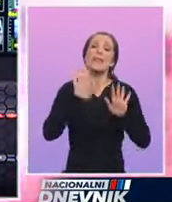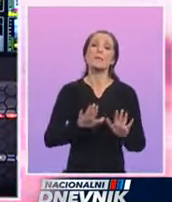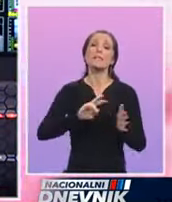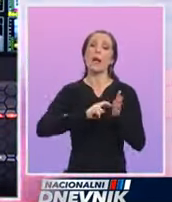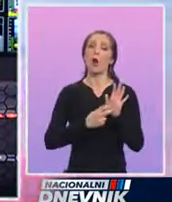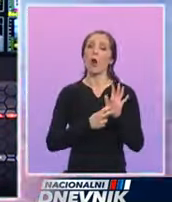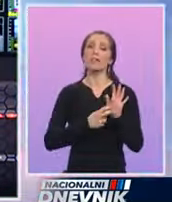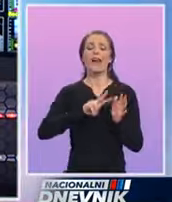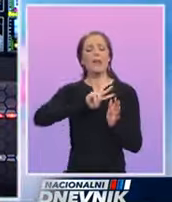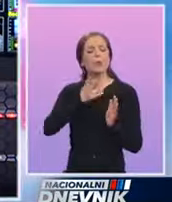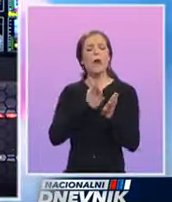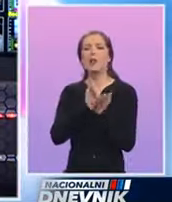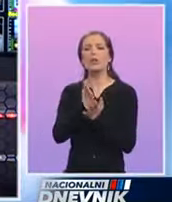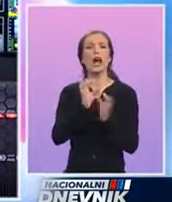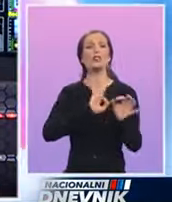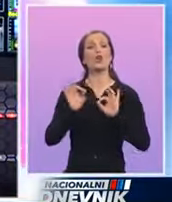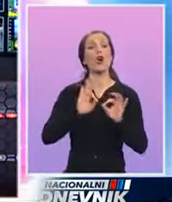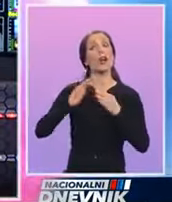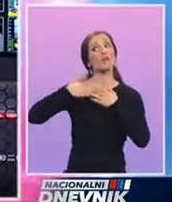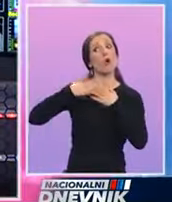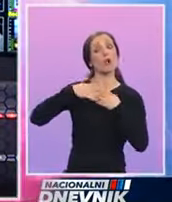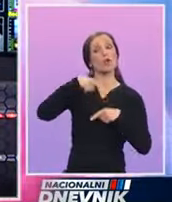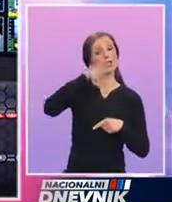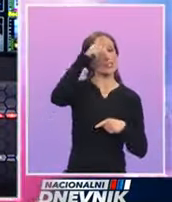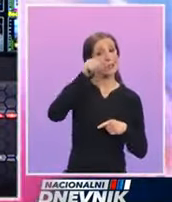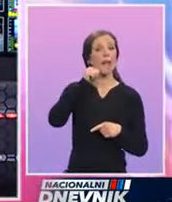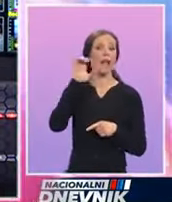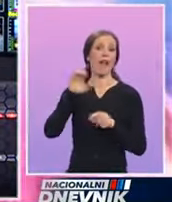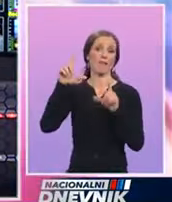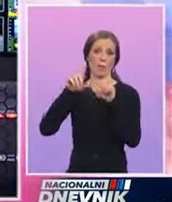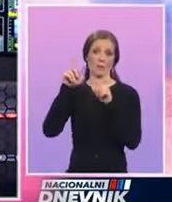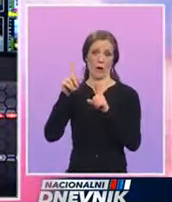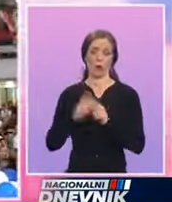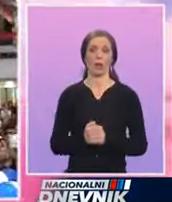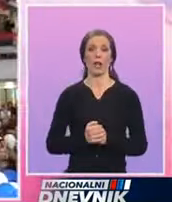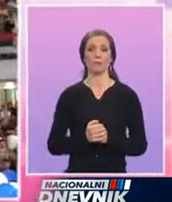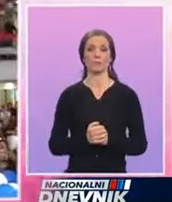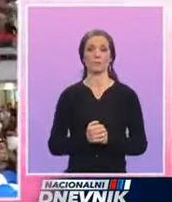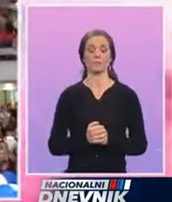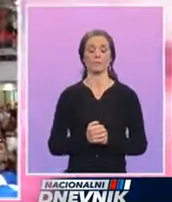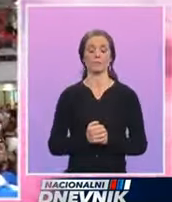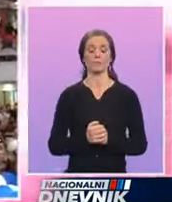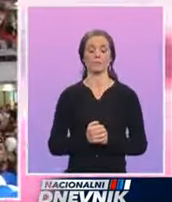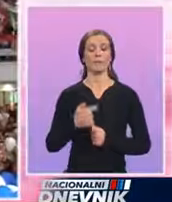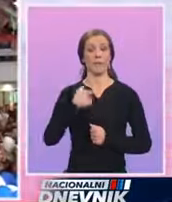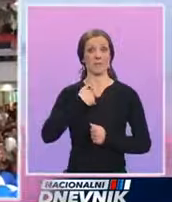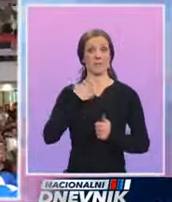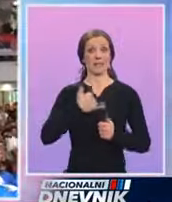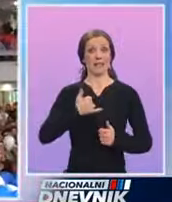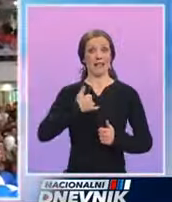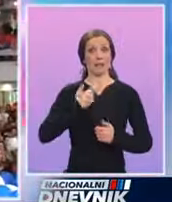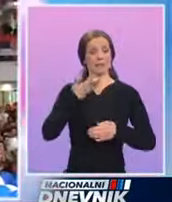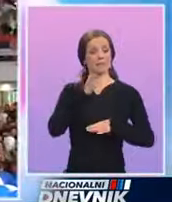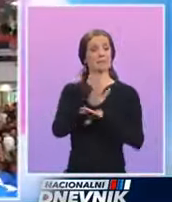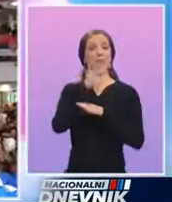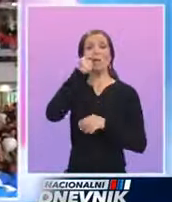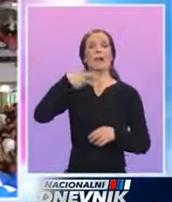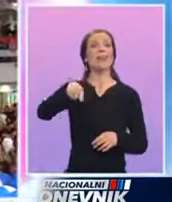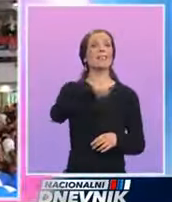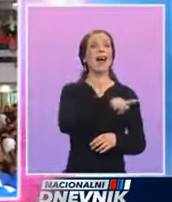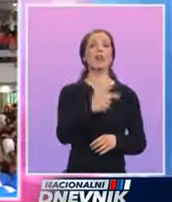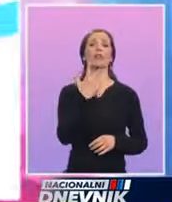na potpuno drugačiji način urediti odnose Srbije sa Evropskom unijom. I izlazimo pred narod sa